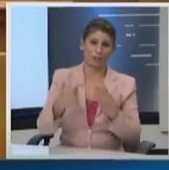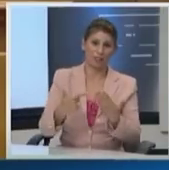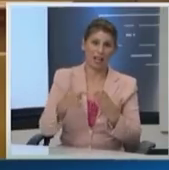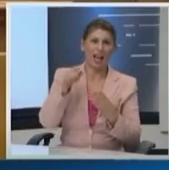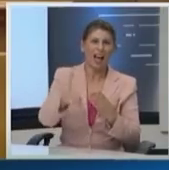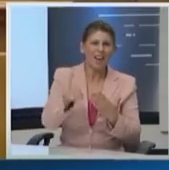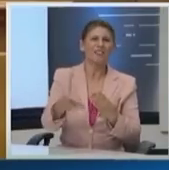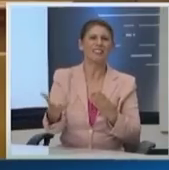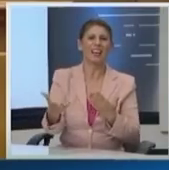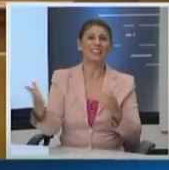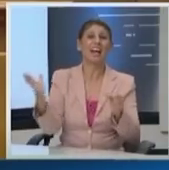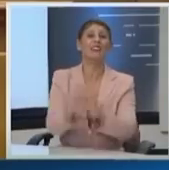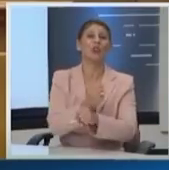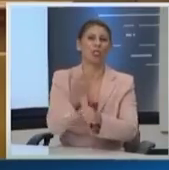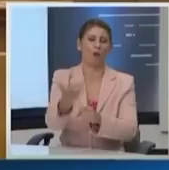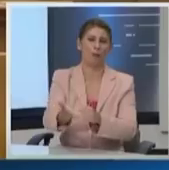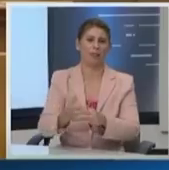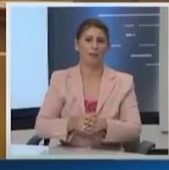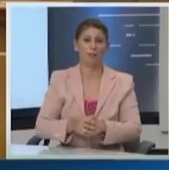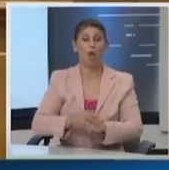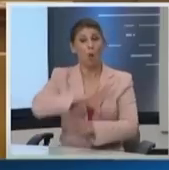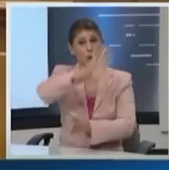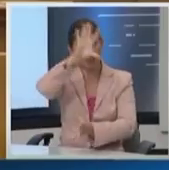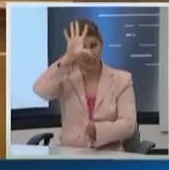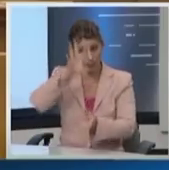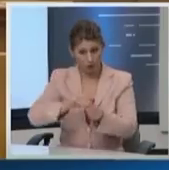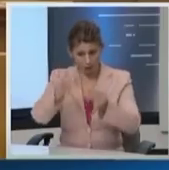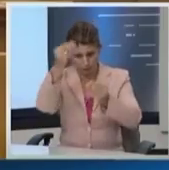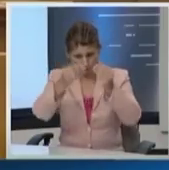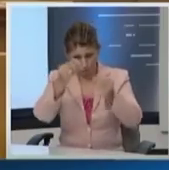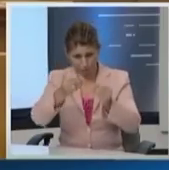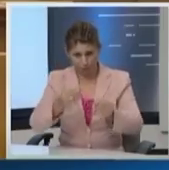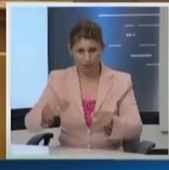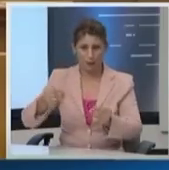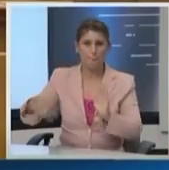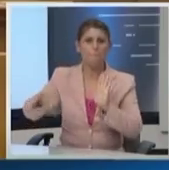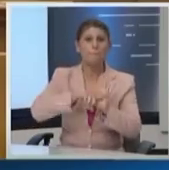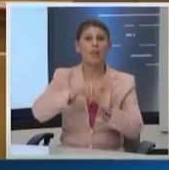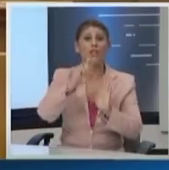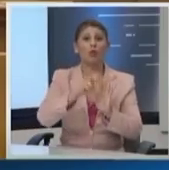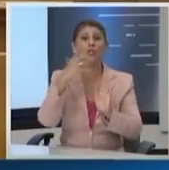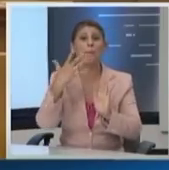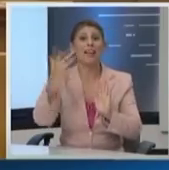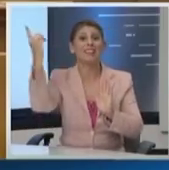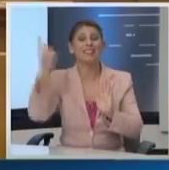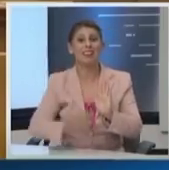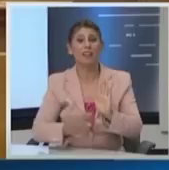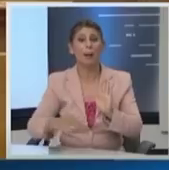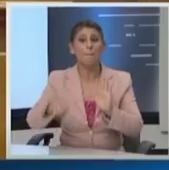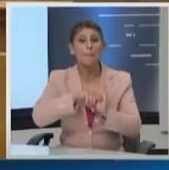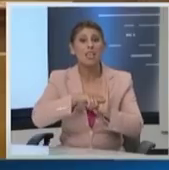Αυτά είναι τα κατορθώματα, όπου συνολικά, αν τα αρθρίσουμε, έχουμε μείον 25%,